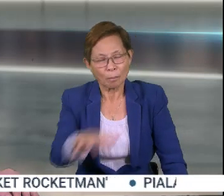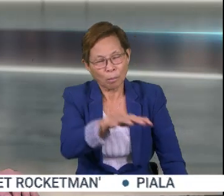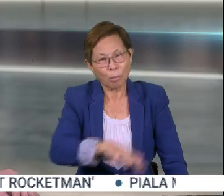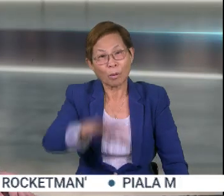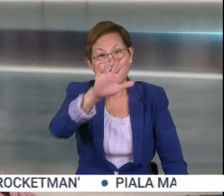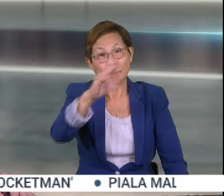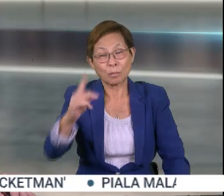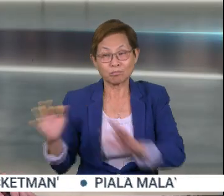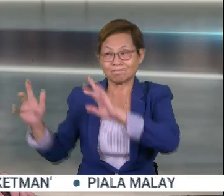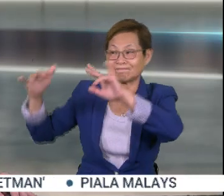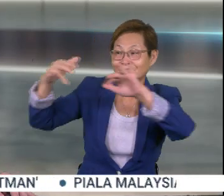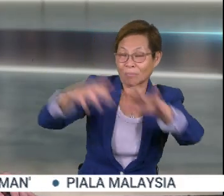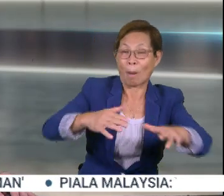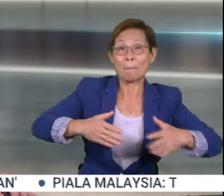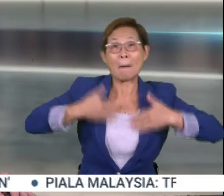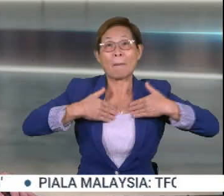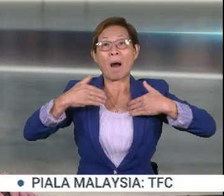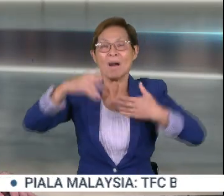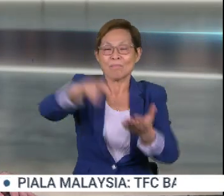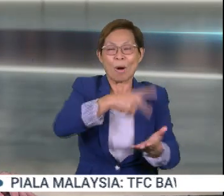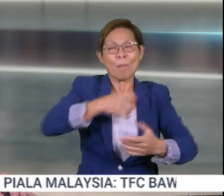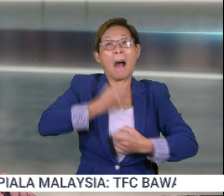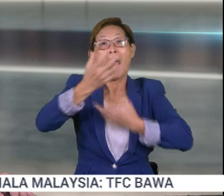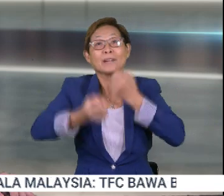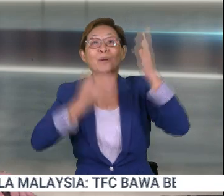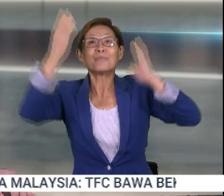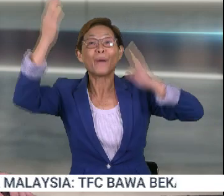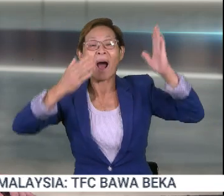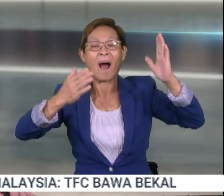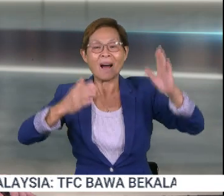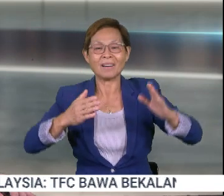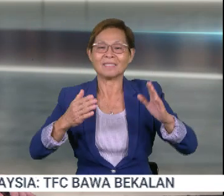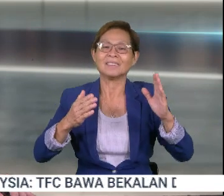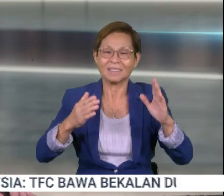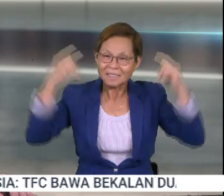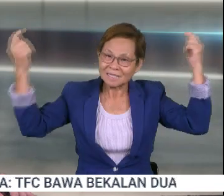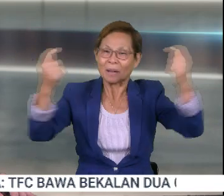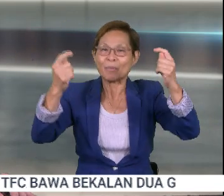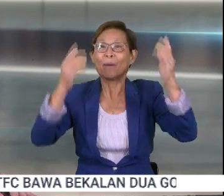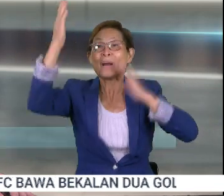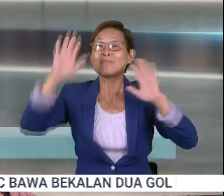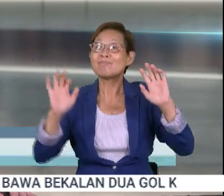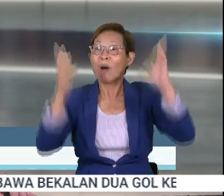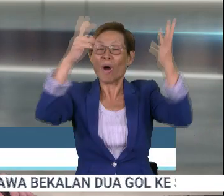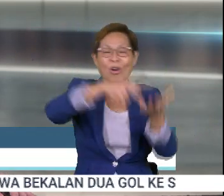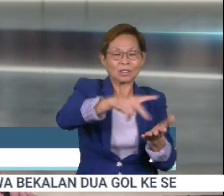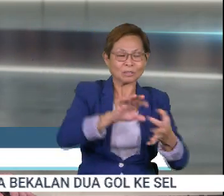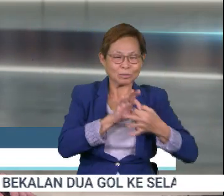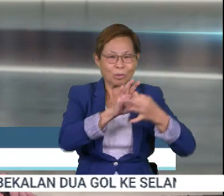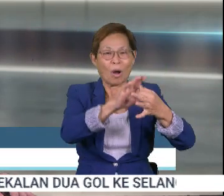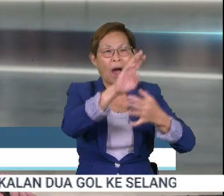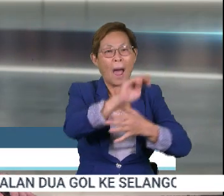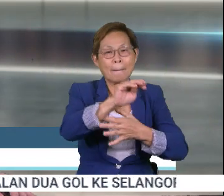Kira-kira 5,000 pengunjung hadir memeriahkan konsert ekspresi Malaysia sempena sambutan Hari Malaysia. Konsert kerjasama